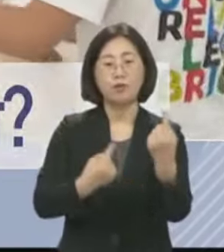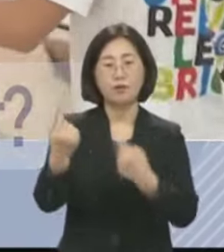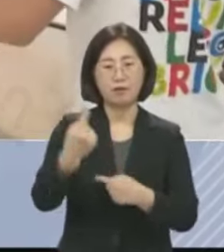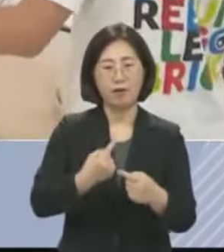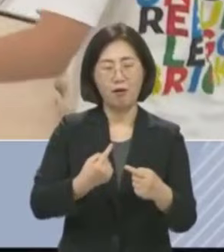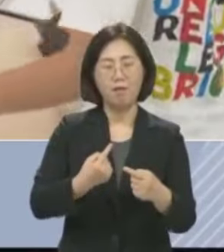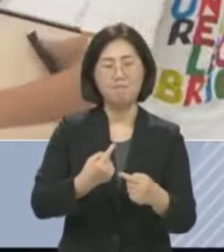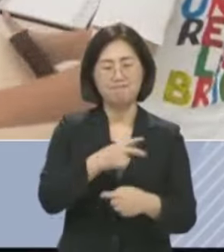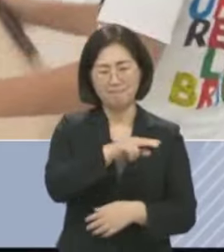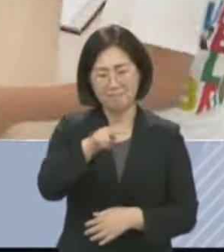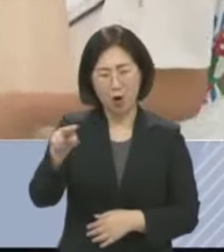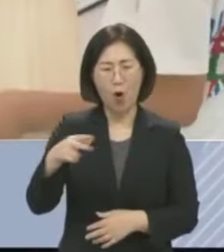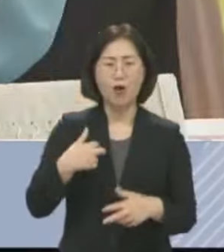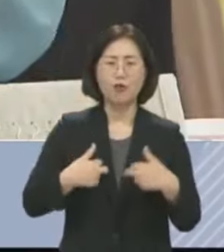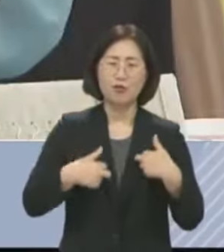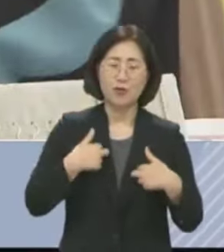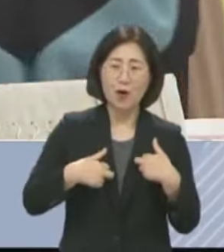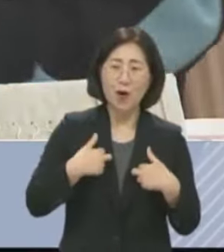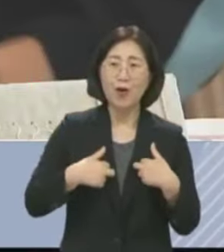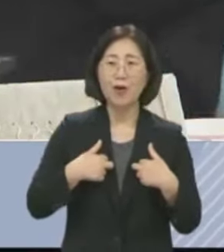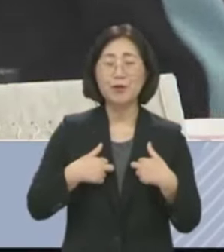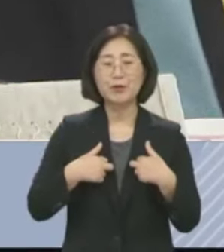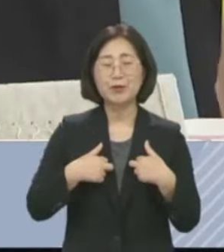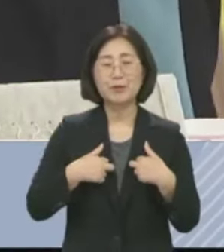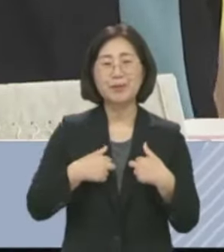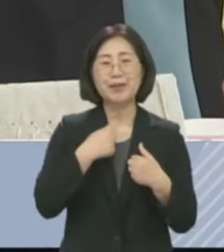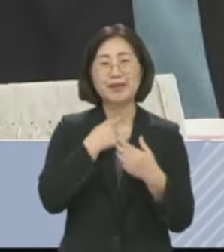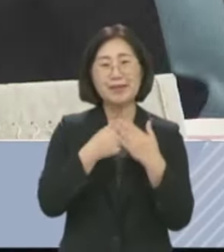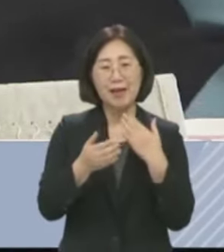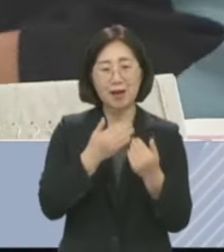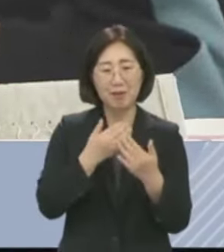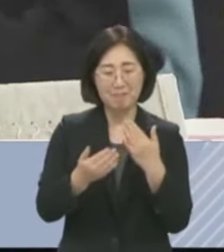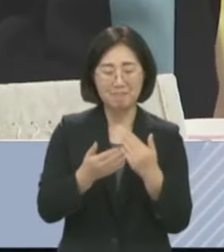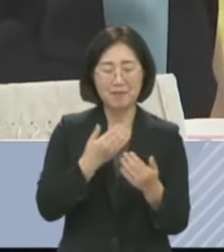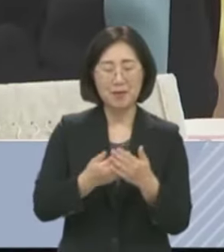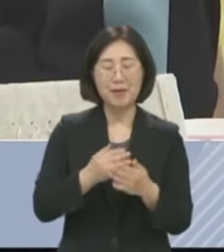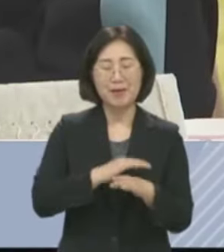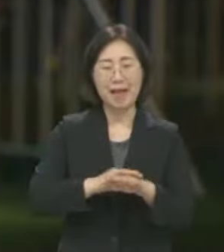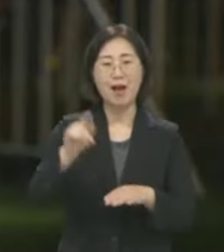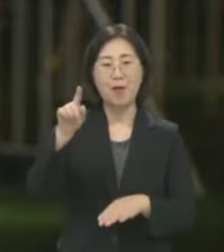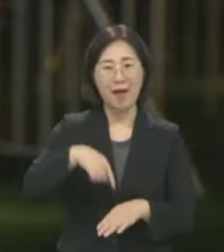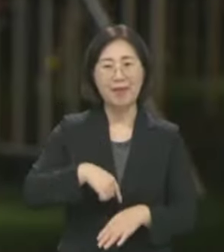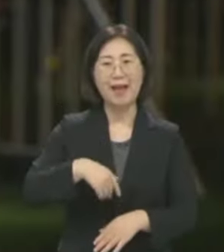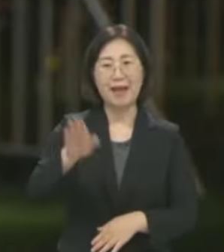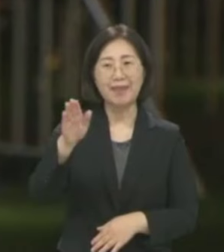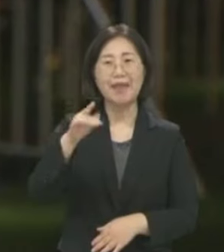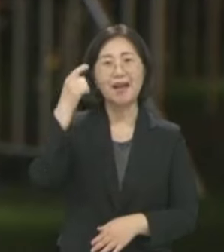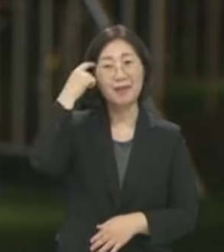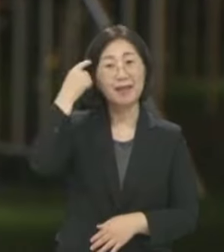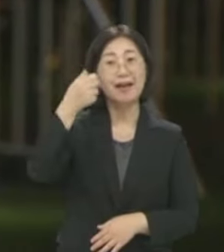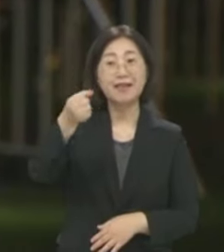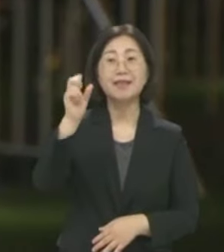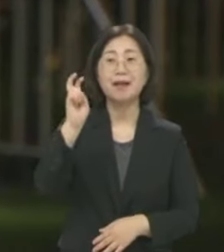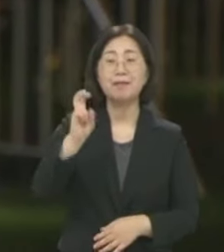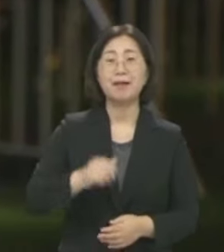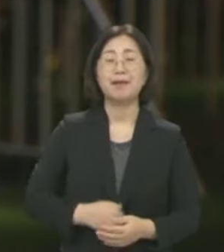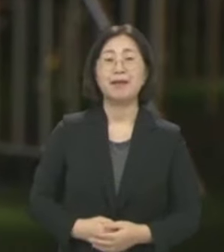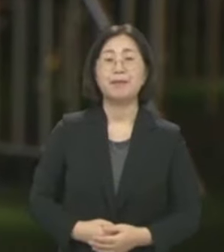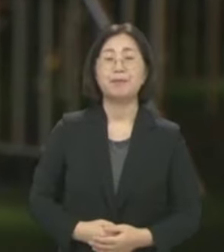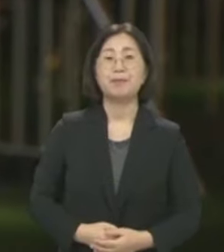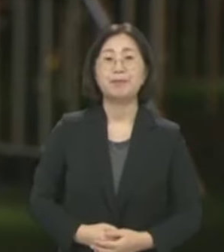즐기신다면 멋진 추억이 되기도 하고 참 잘 왔다는 그런 말씀을 하시게 될 거라고 생각을 합니다. 알겠습니다. 근데